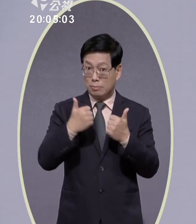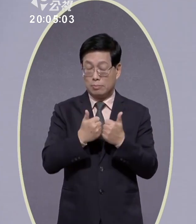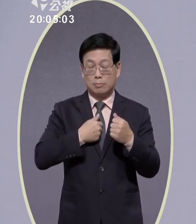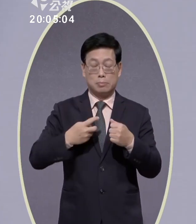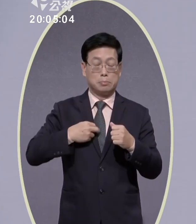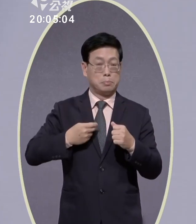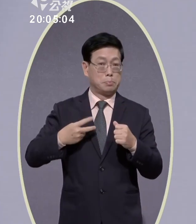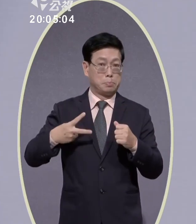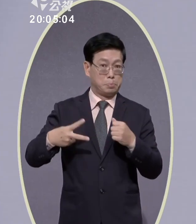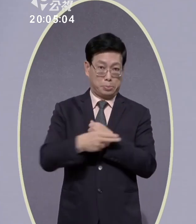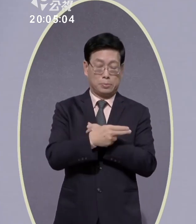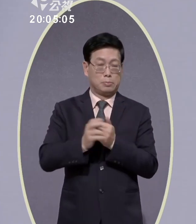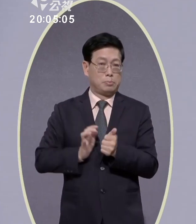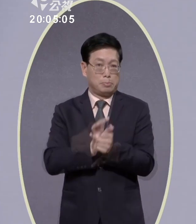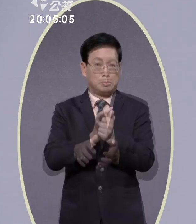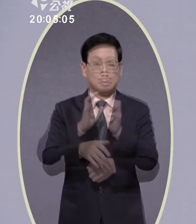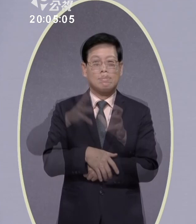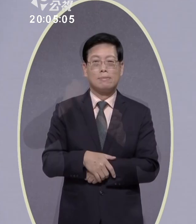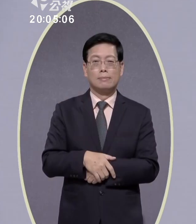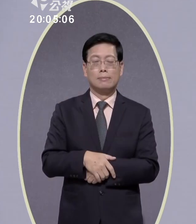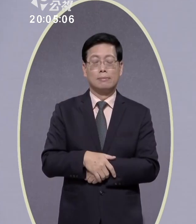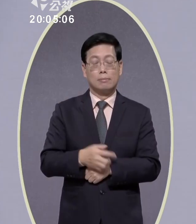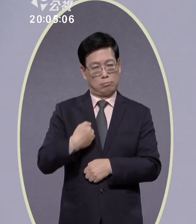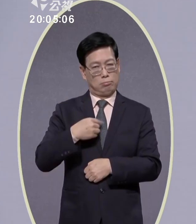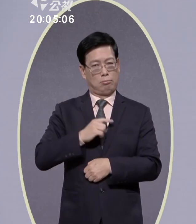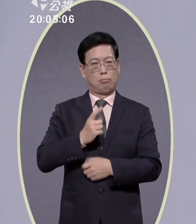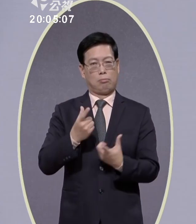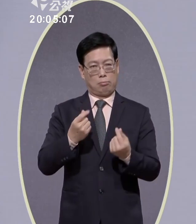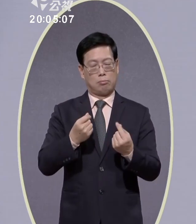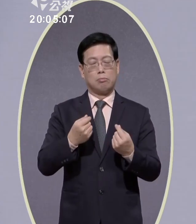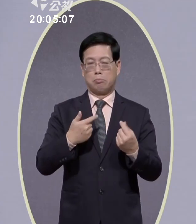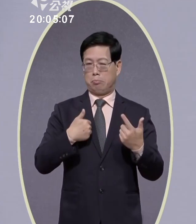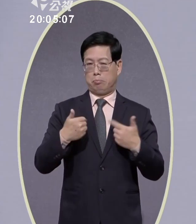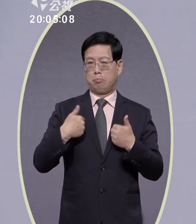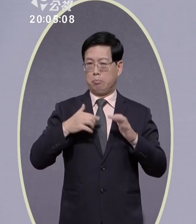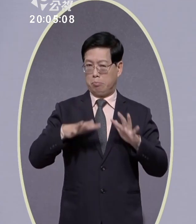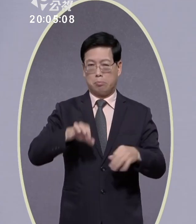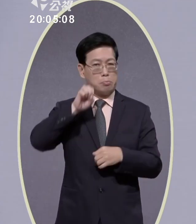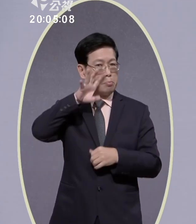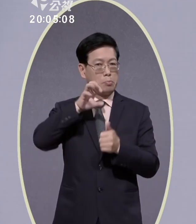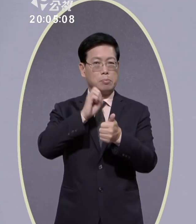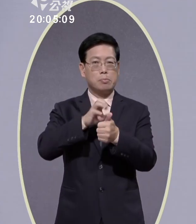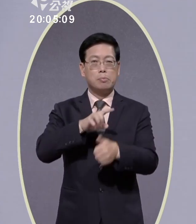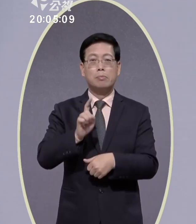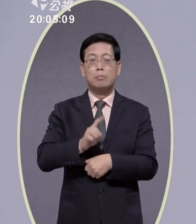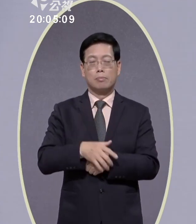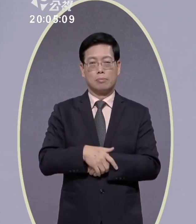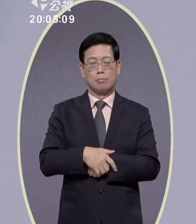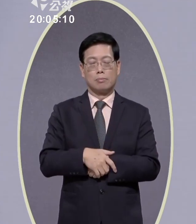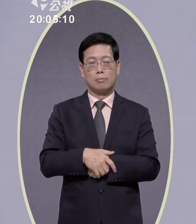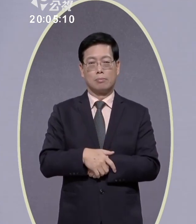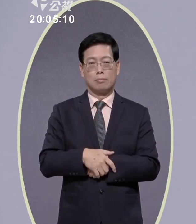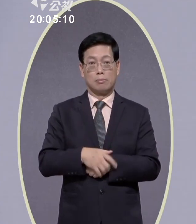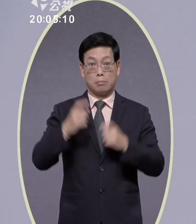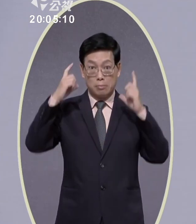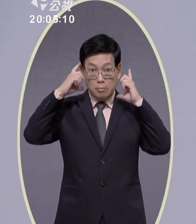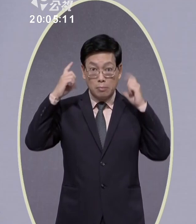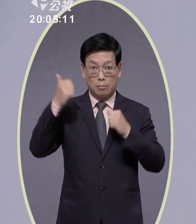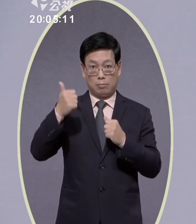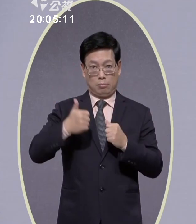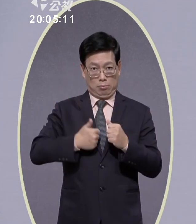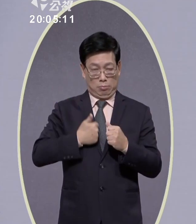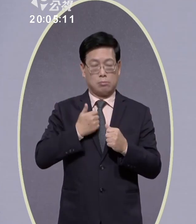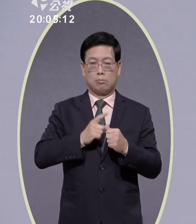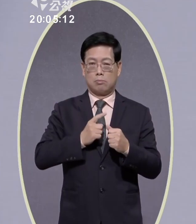动总统直选。我很自豪地说，宋楚瑜是重要